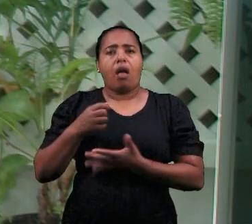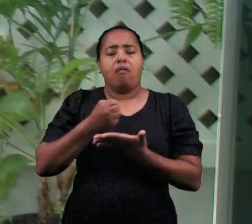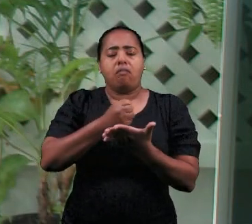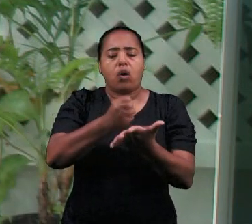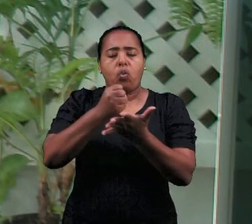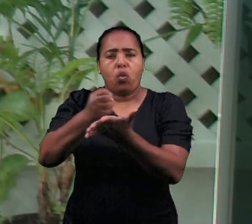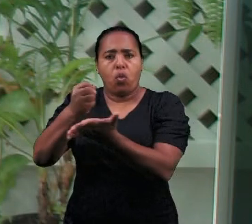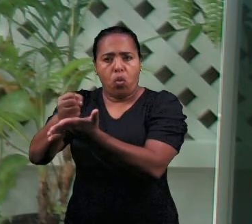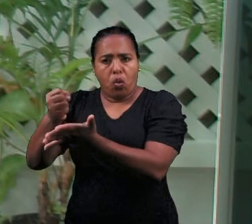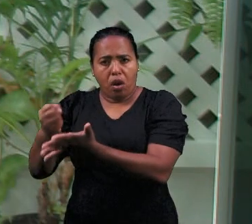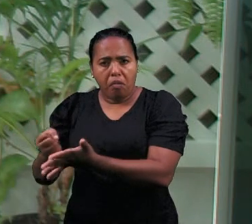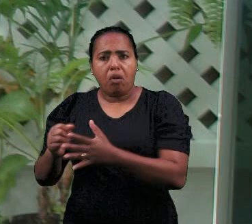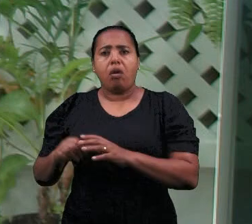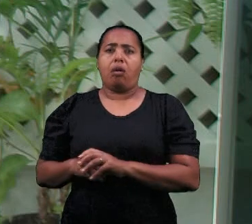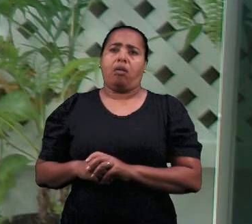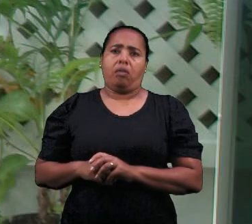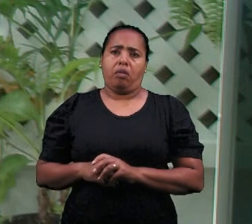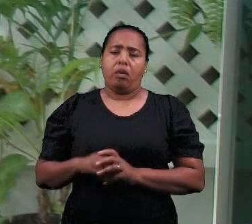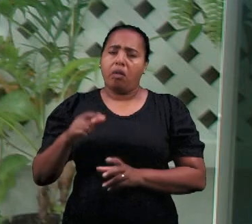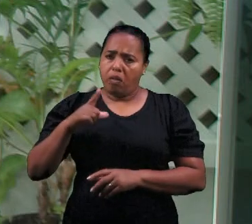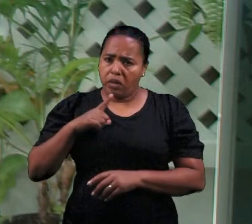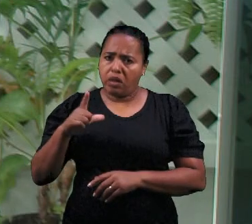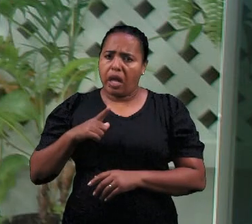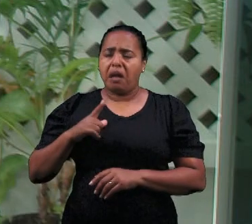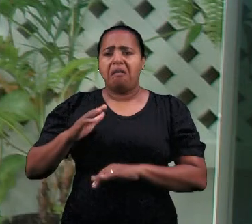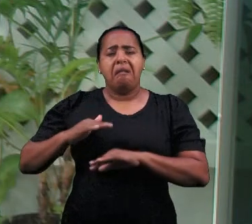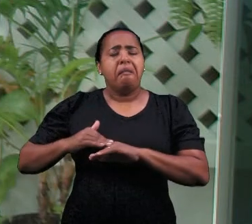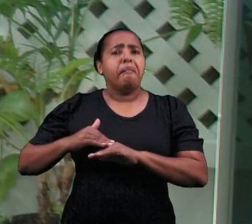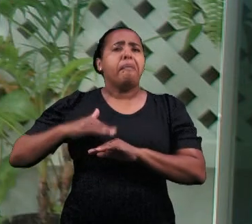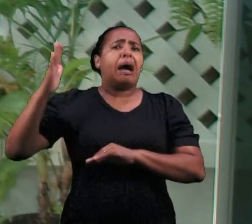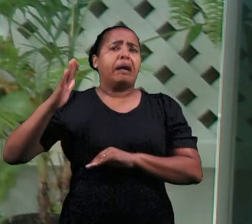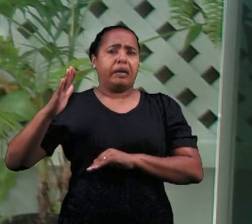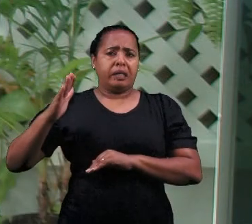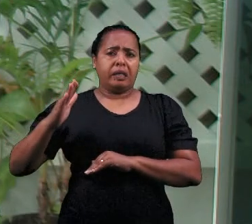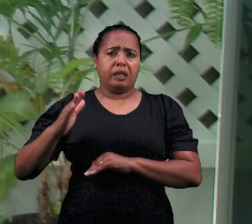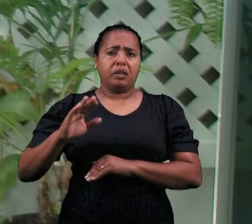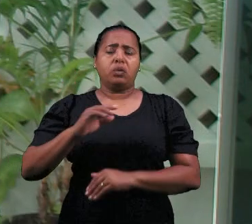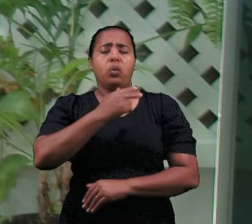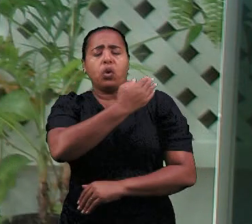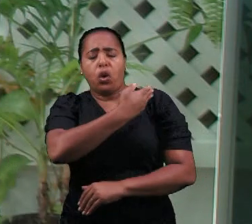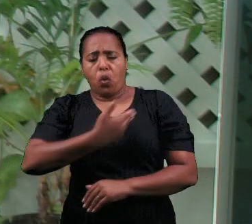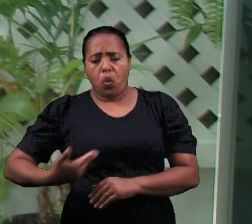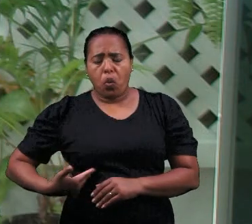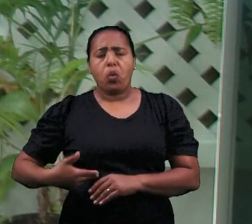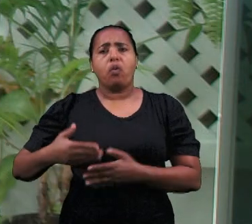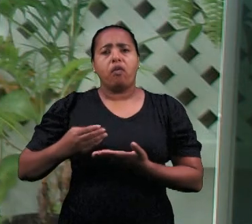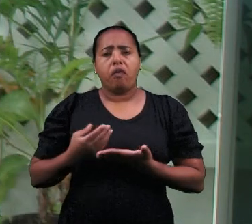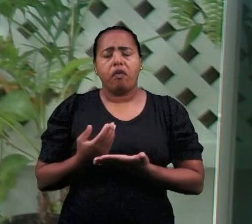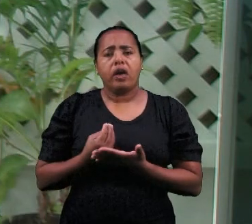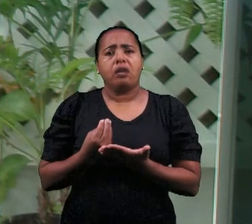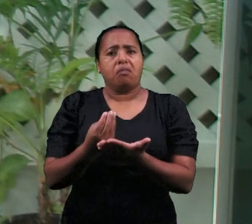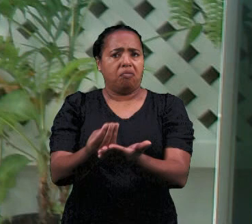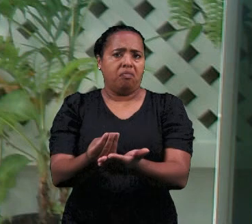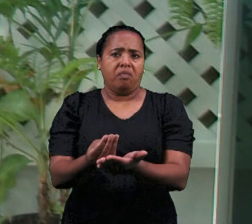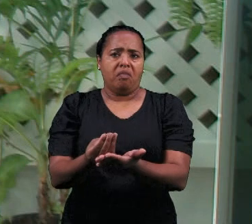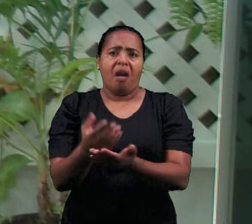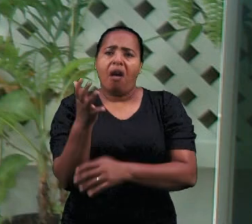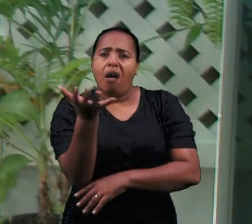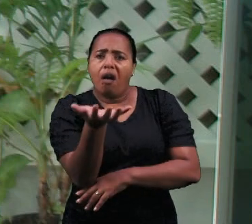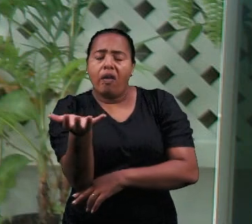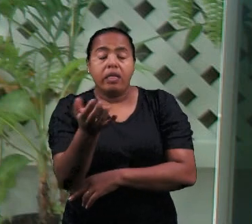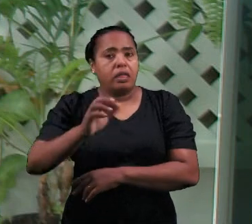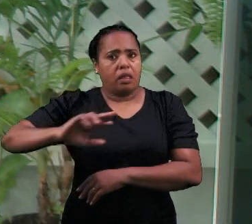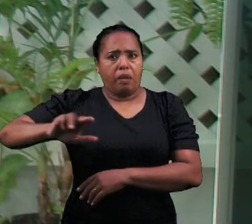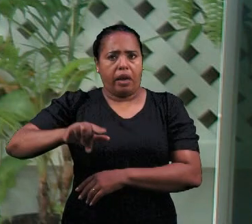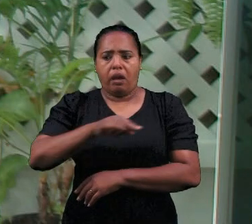On peut faire par l'Église, on a plus de 1000 personnes qui sont en train de recevoir en aide un peu